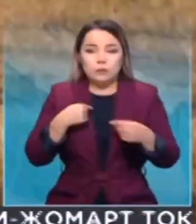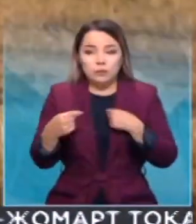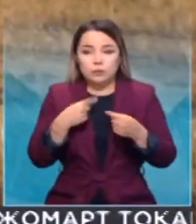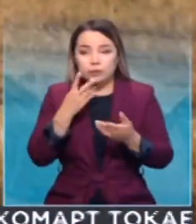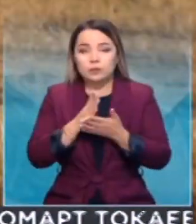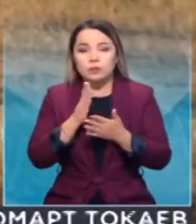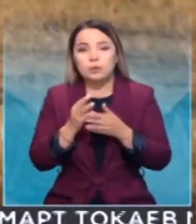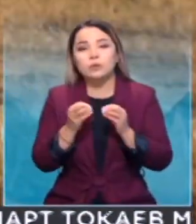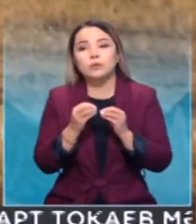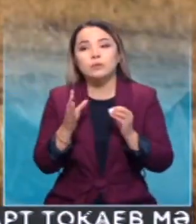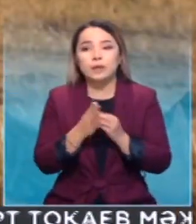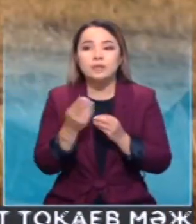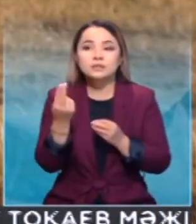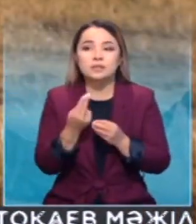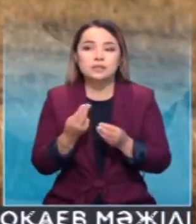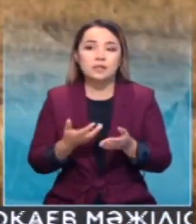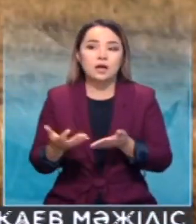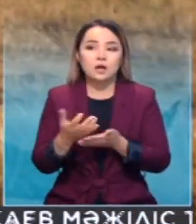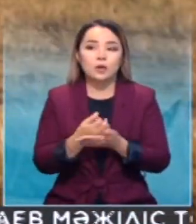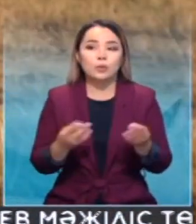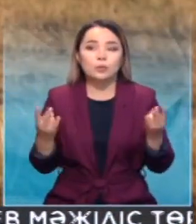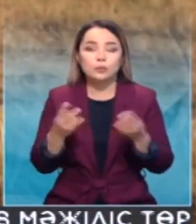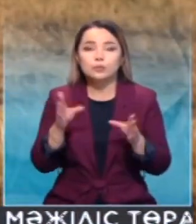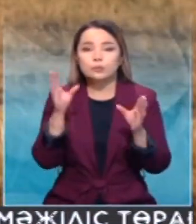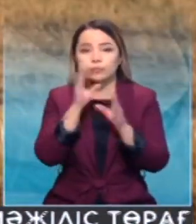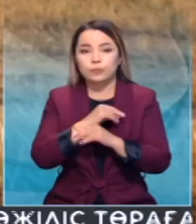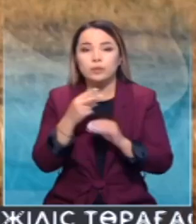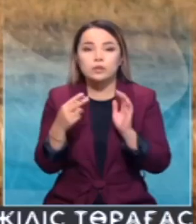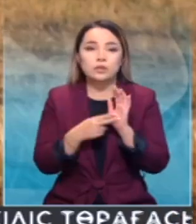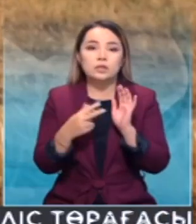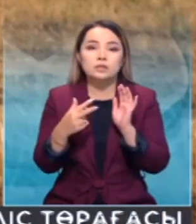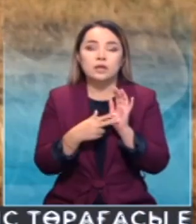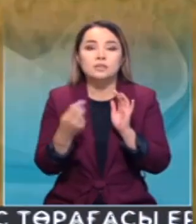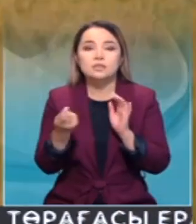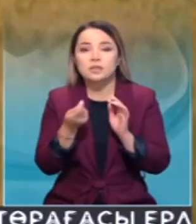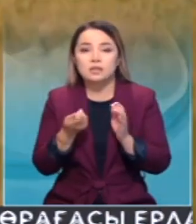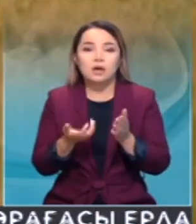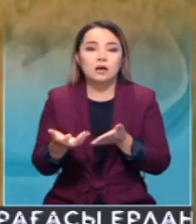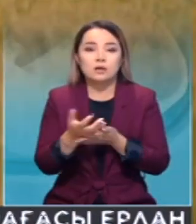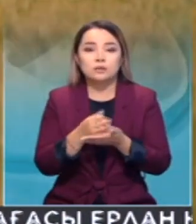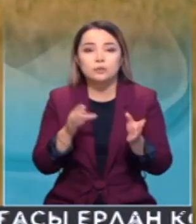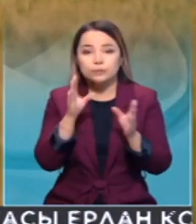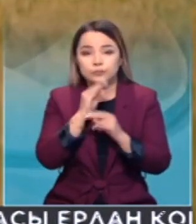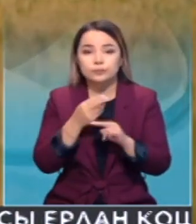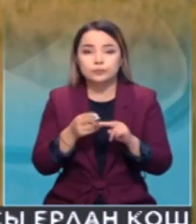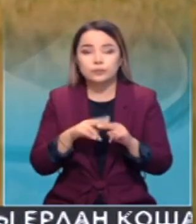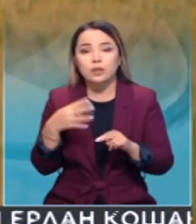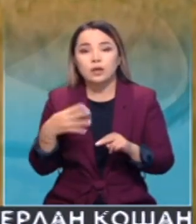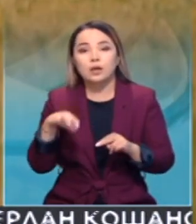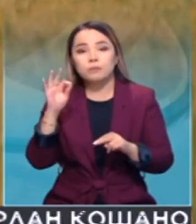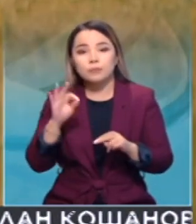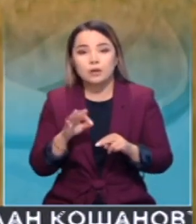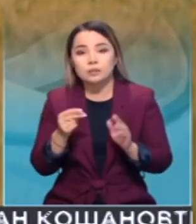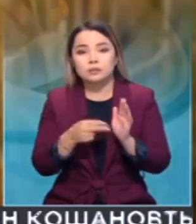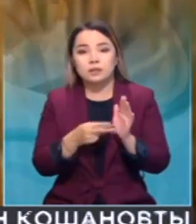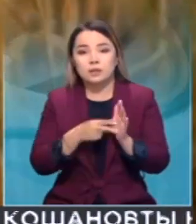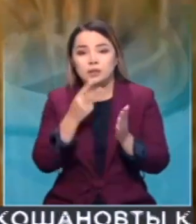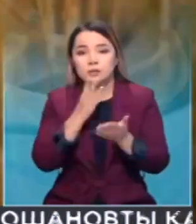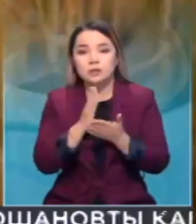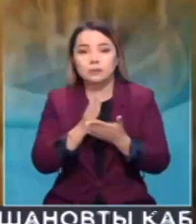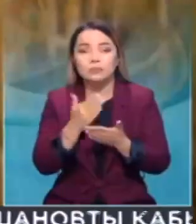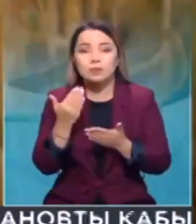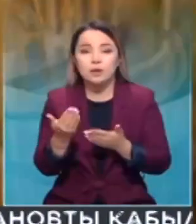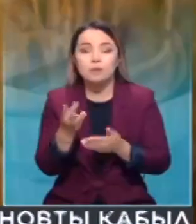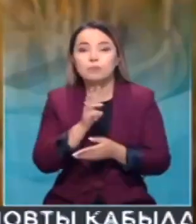бір 15 центнер алуым керек, қазір енді 7-8 центнер алып отырмын қазір. Кейіктен келген шығында 40% деп бағалап отырмын.